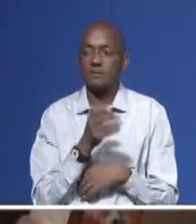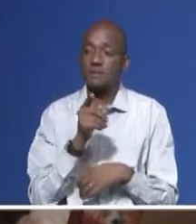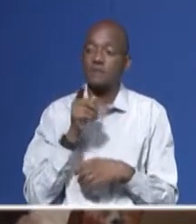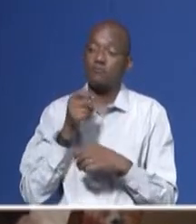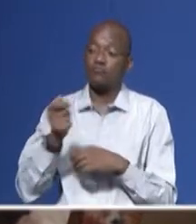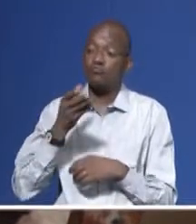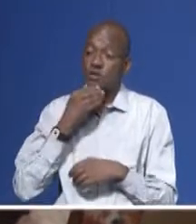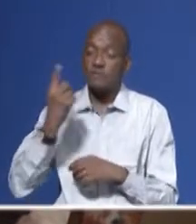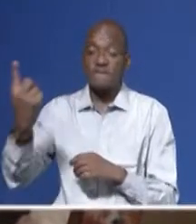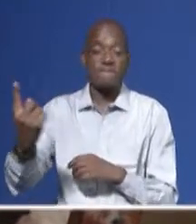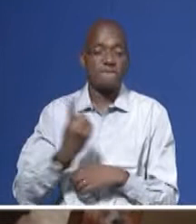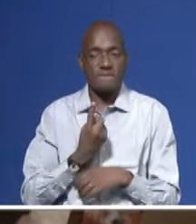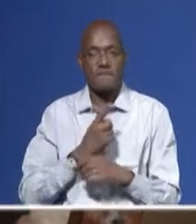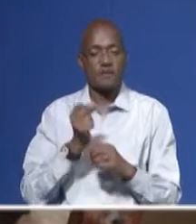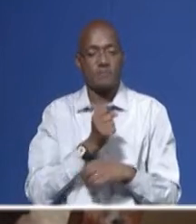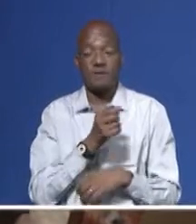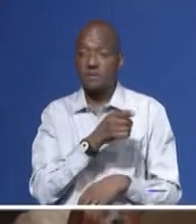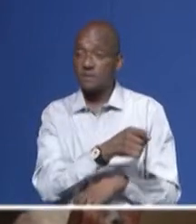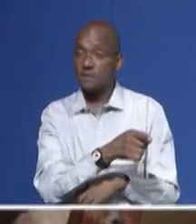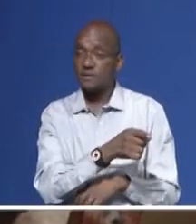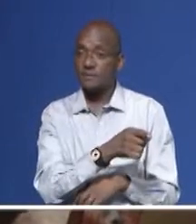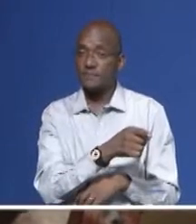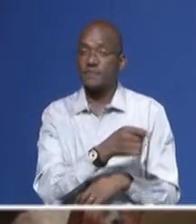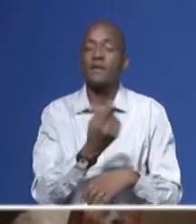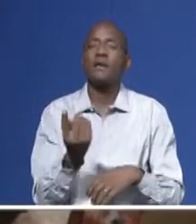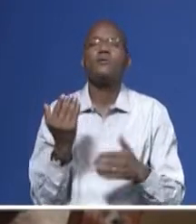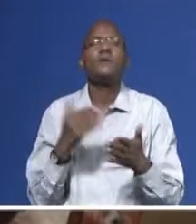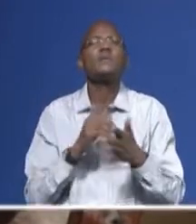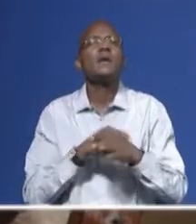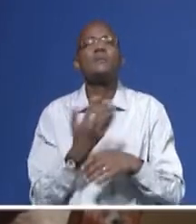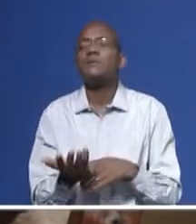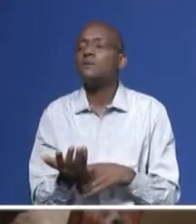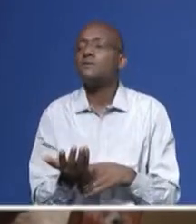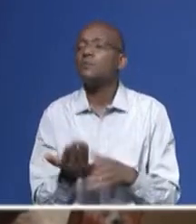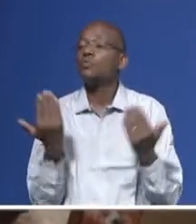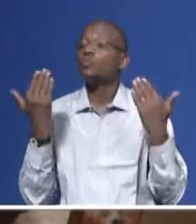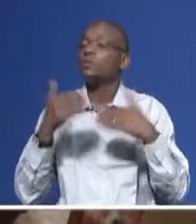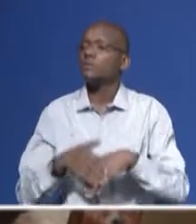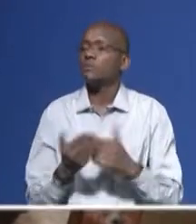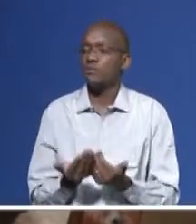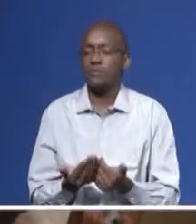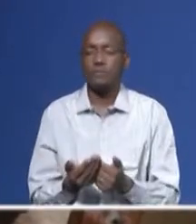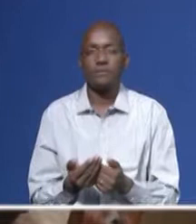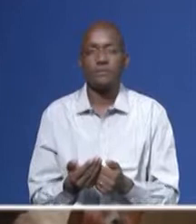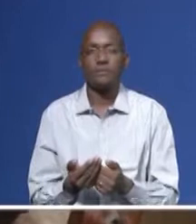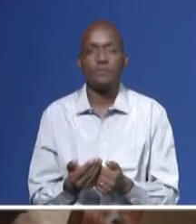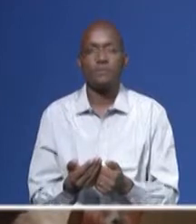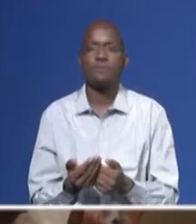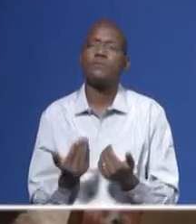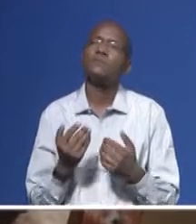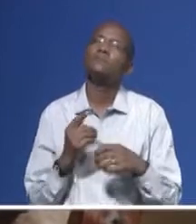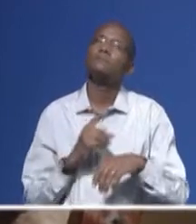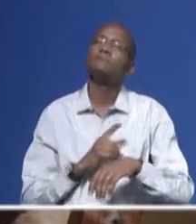kwa bibi, ananiita. Muda gani hasa kuna kufuata? Usiku. Mm-hmm.